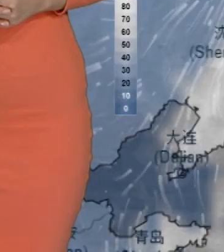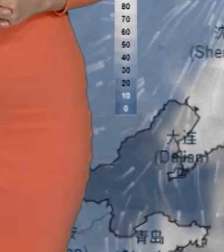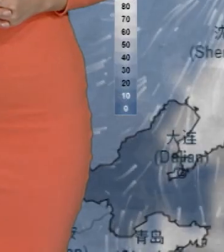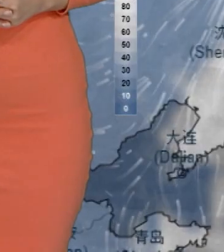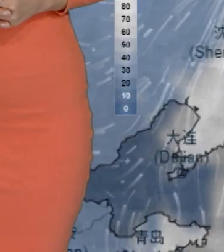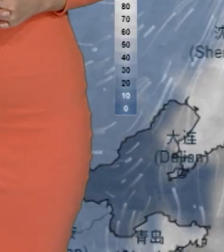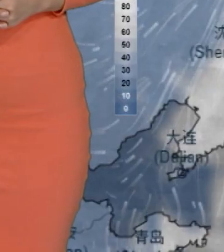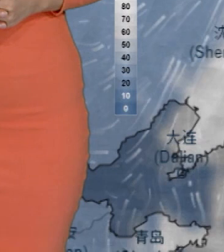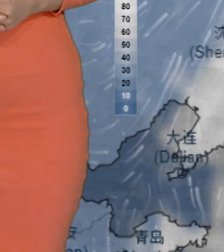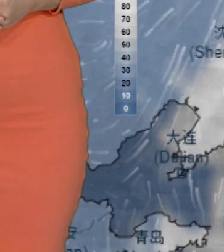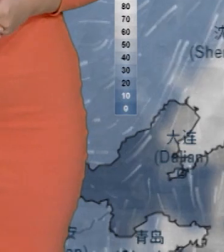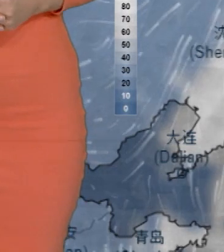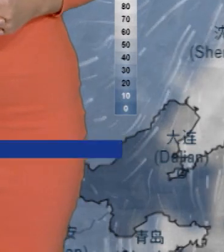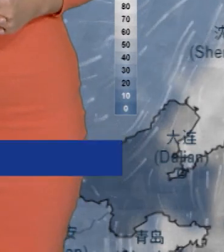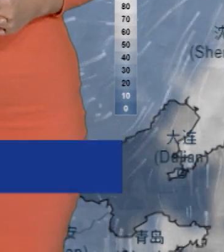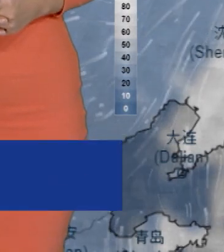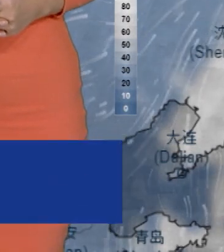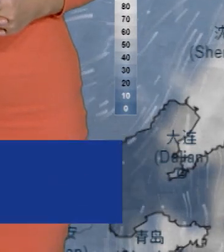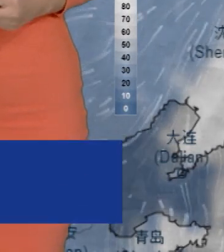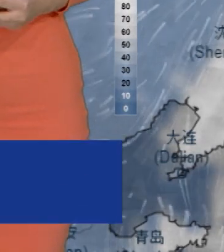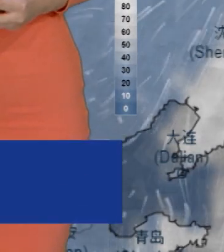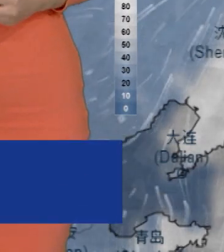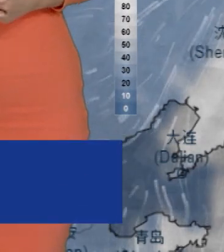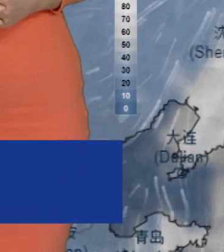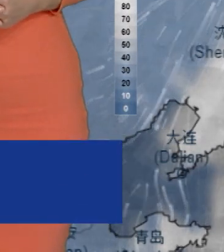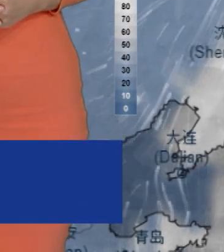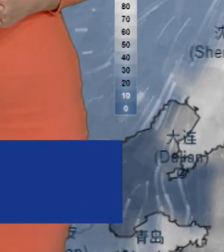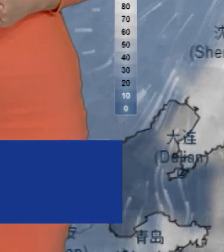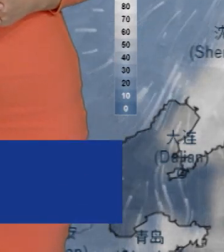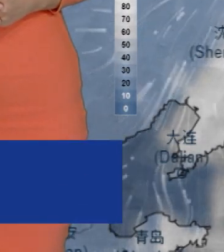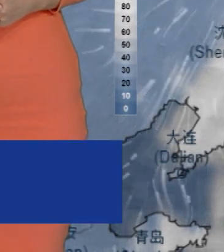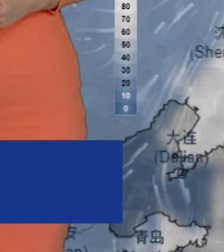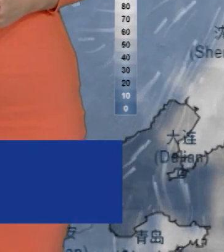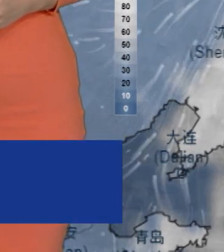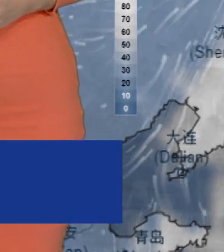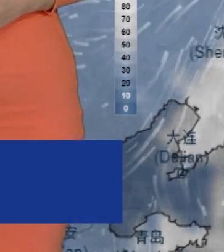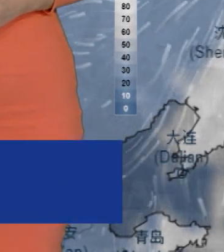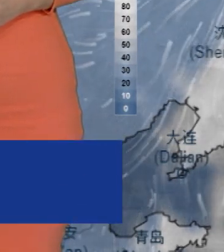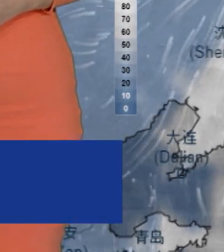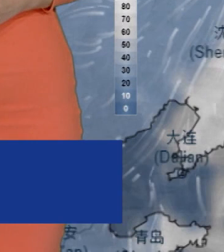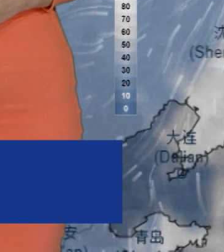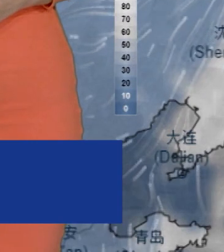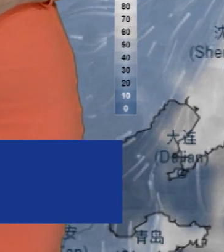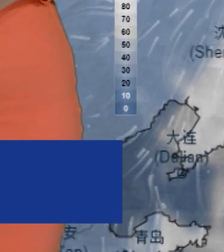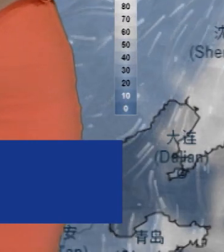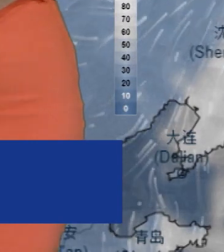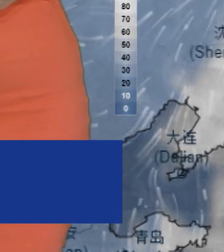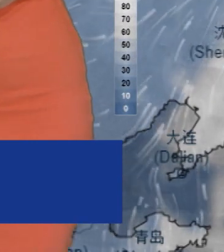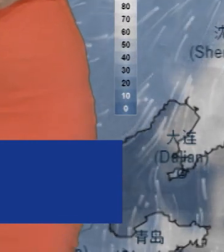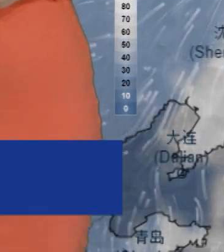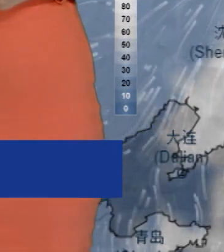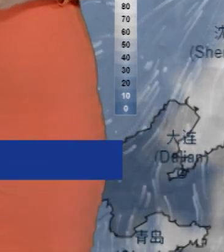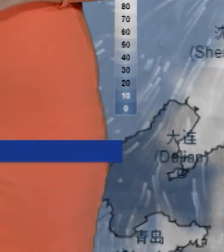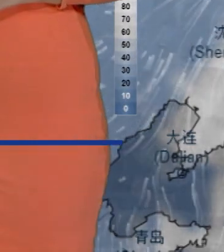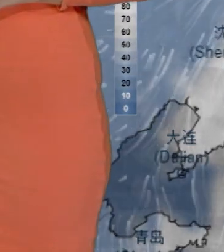дөрвөн үзэгчдээ 1-р сарын 20-оос 21-ний өдрийн цагаараа мэдээллийг цагаурын байгууллагаас бидэнд ирүүлснээр бэлгэн хүргэхэд бэлэн боллоо. Тэгэхээр өнөө маргааштай бол